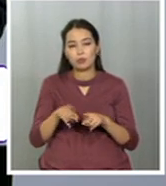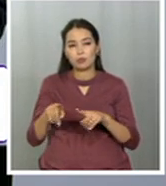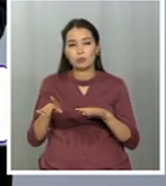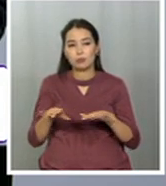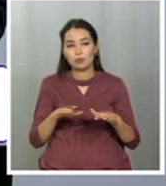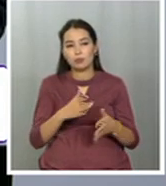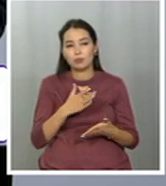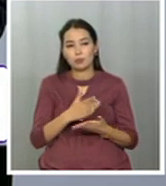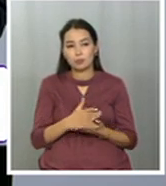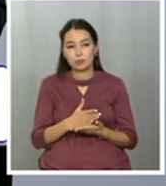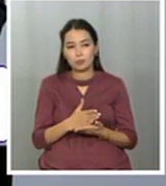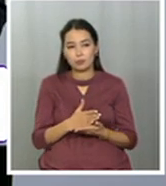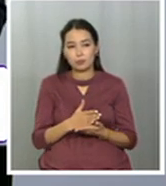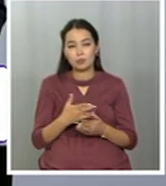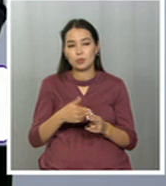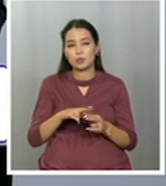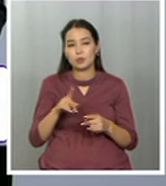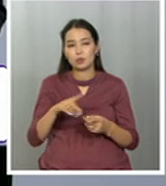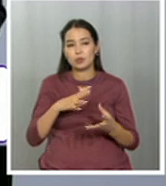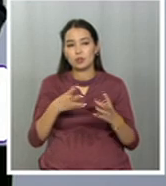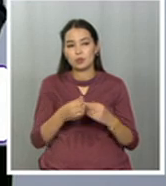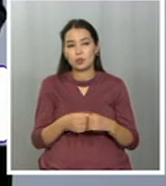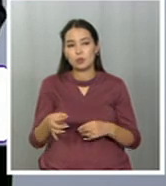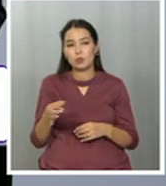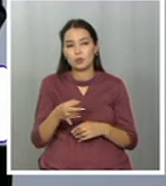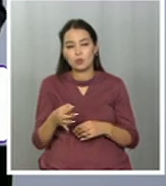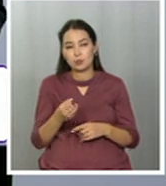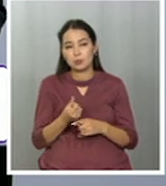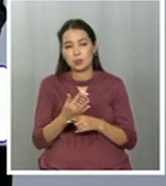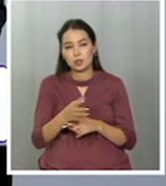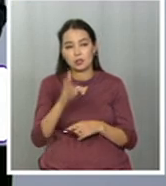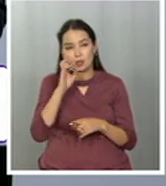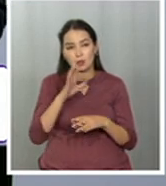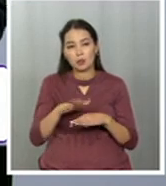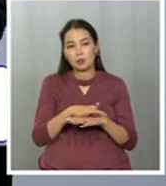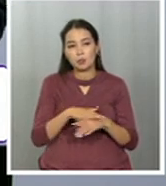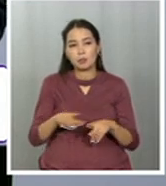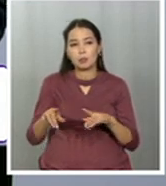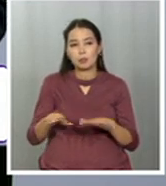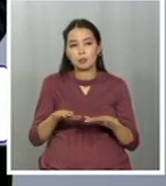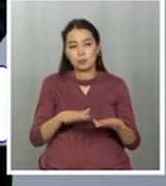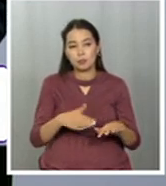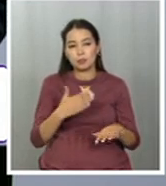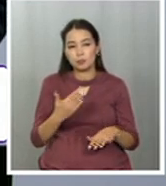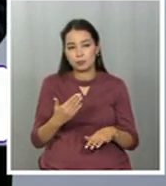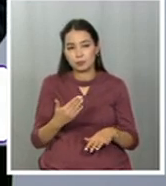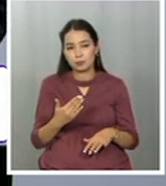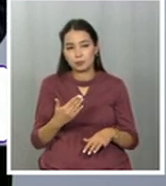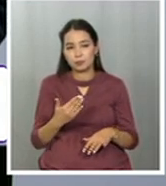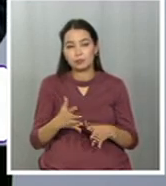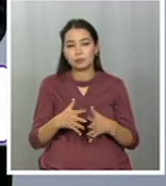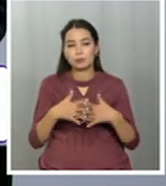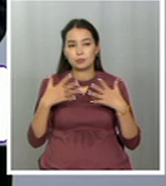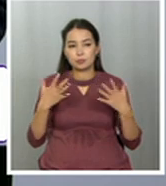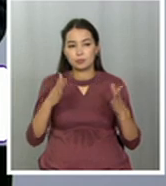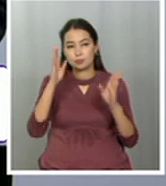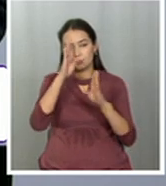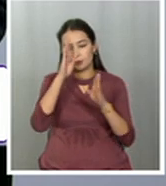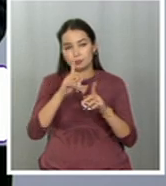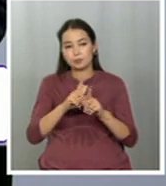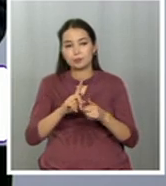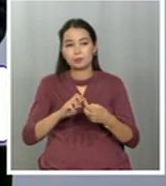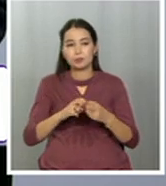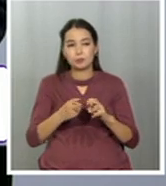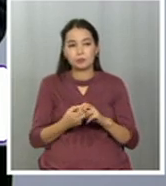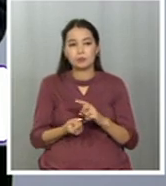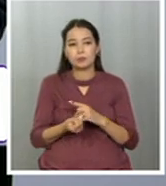бұл жалпы өзендердің бірнеше мемлекет аумағында орналасуы, ол өз кезегінде үлкен экологиялық мәселелердің